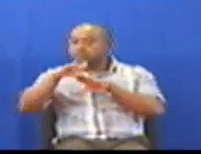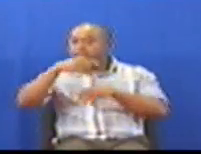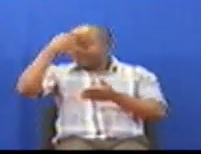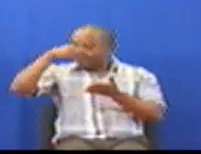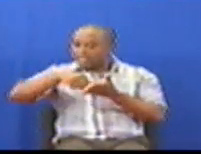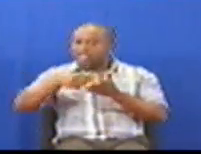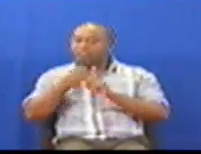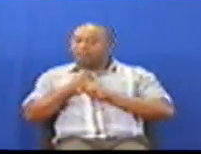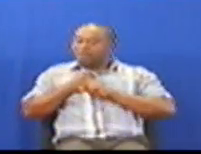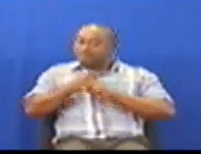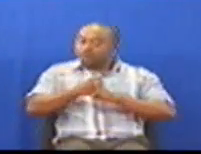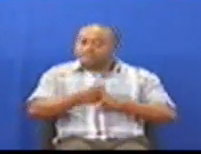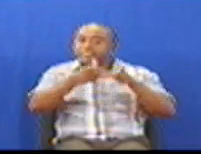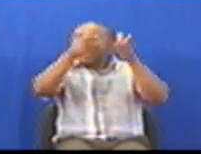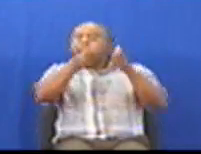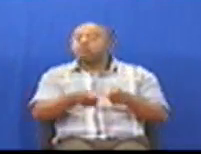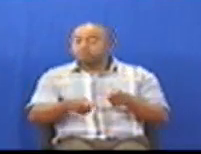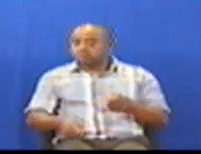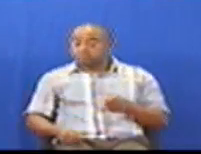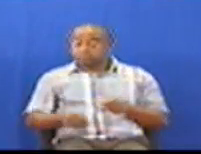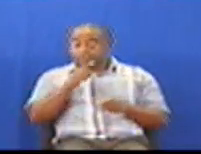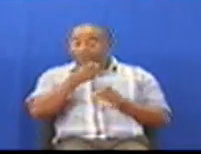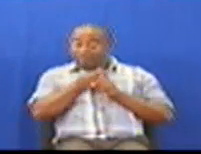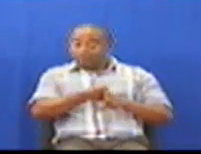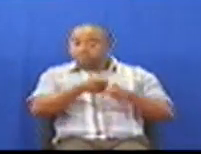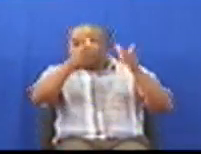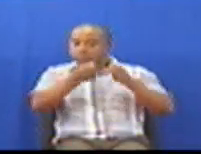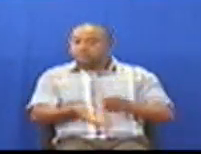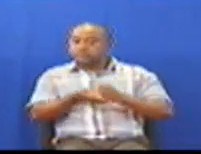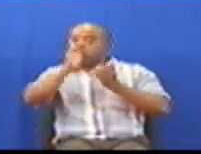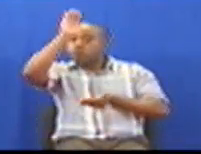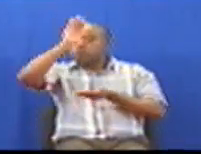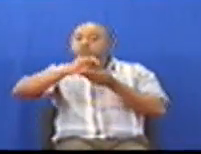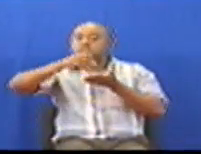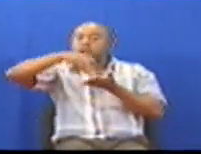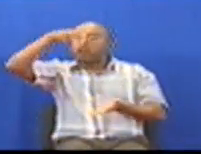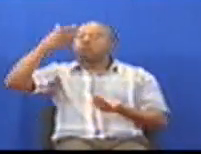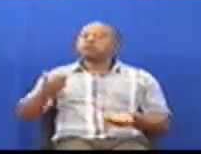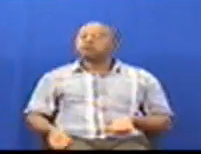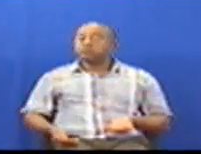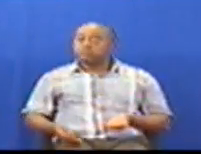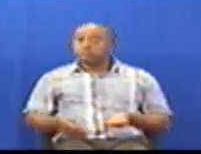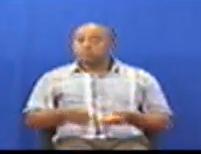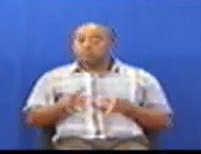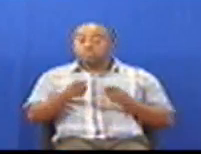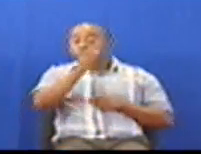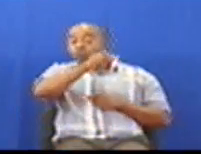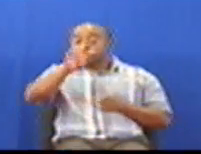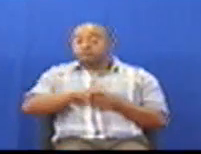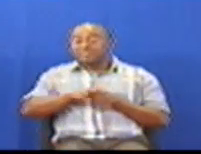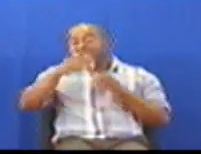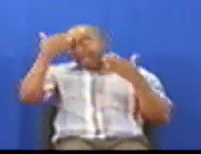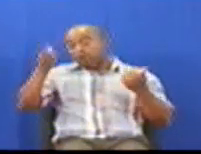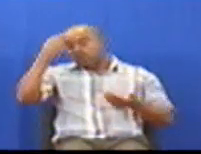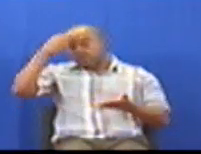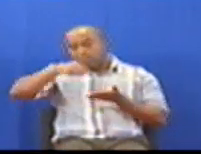sababu force account inatakiwa isaidie kupunguza gharama, lakini wananchi wanakuwa hawaelewi force account. Mimi naomba